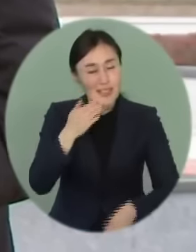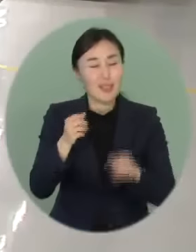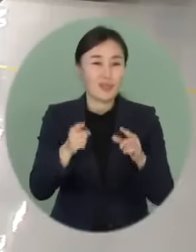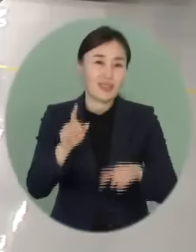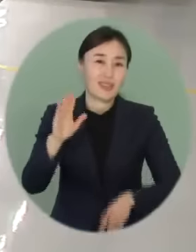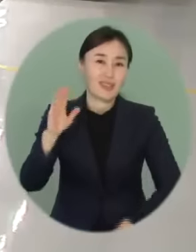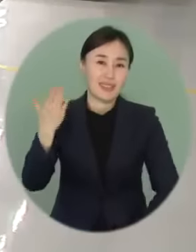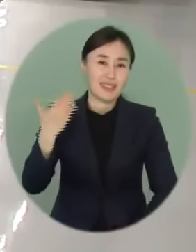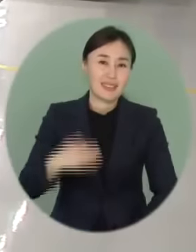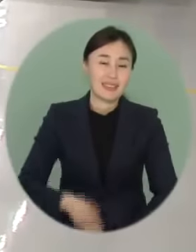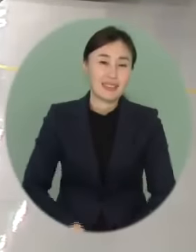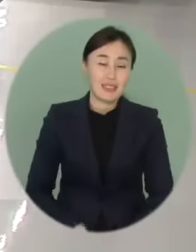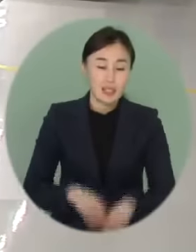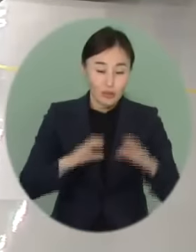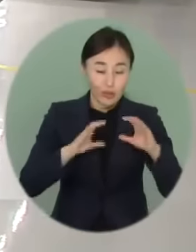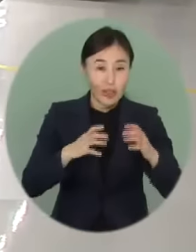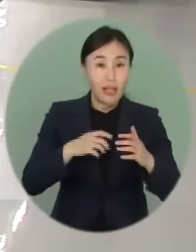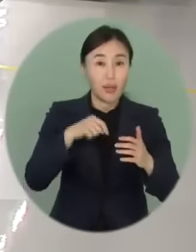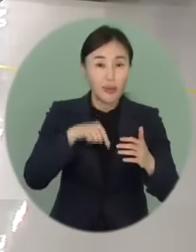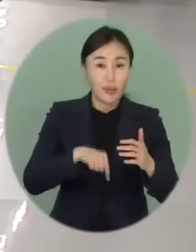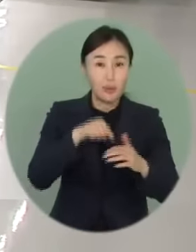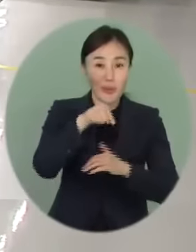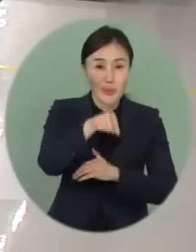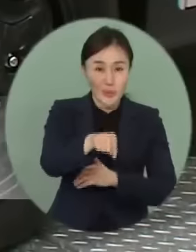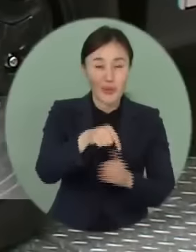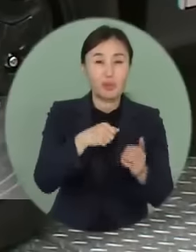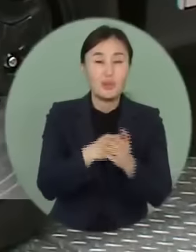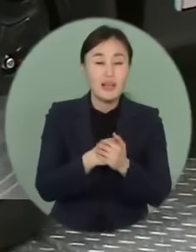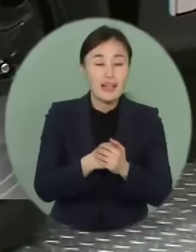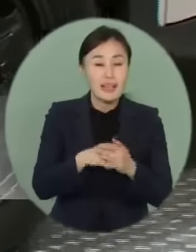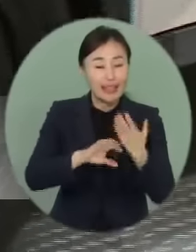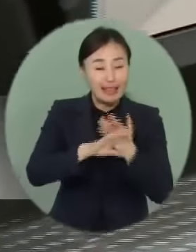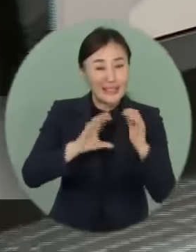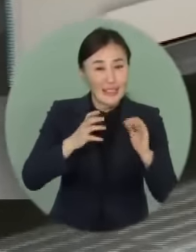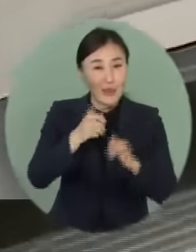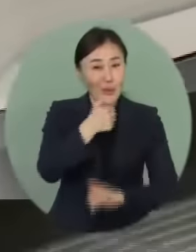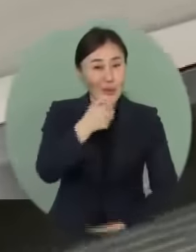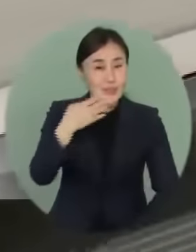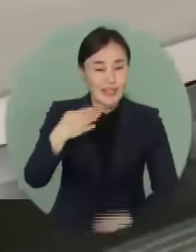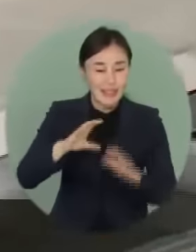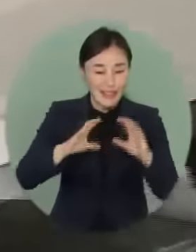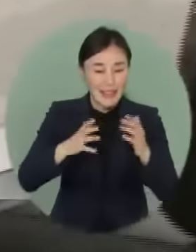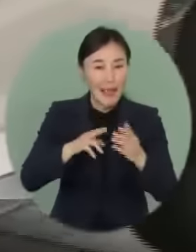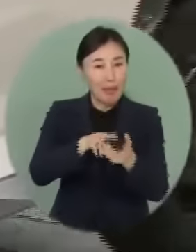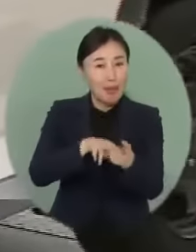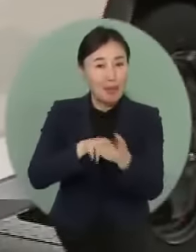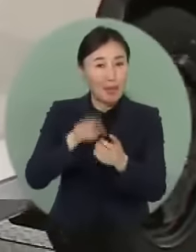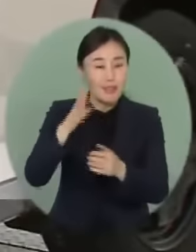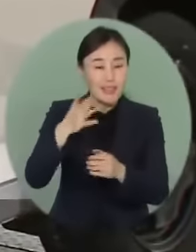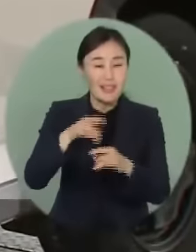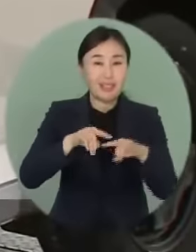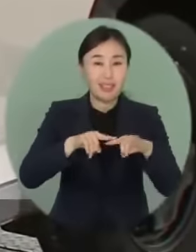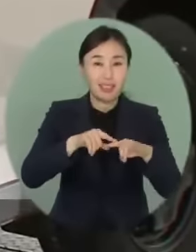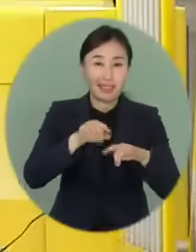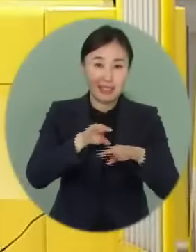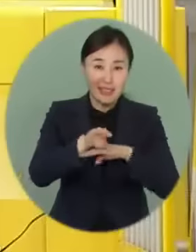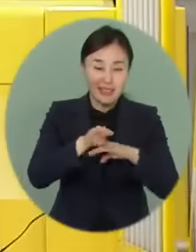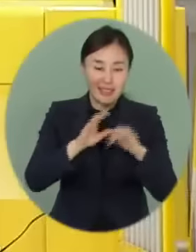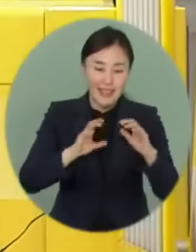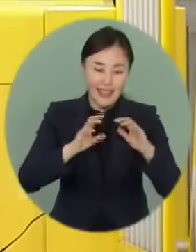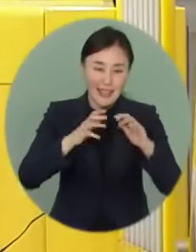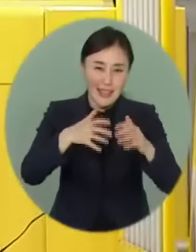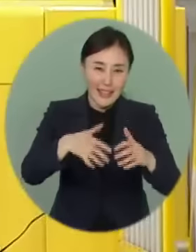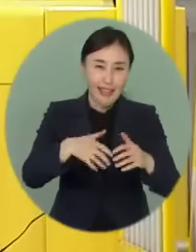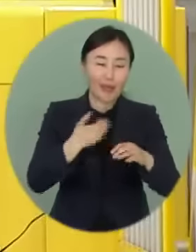됐습니다. 국내는 물론 일본과 영국, 프랑스 등 해외 54개국에 수출되는 캐스퍼 전기차는 전 세계를